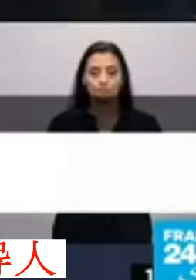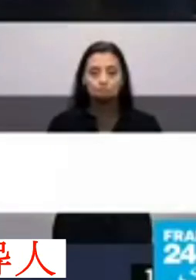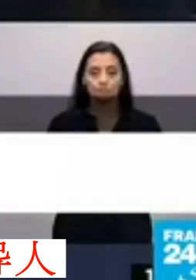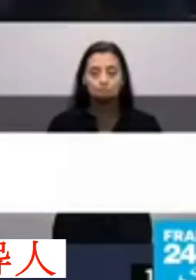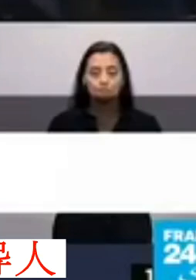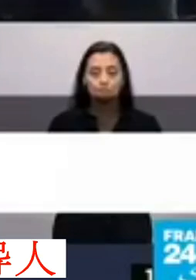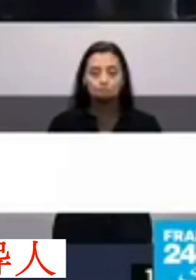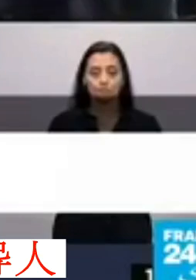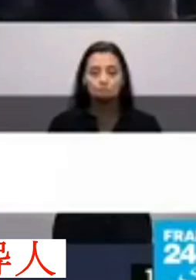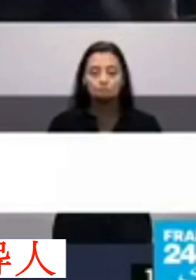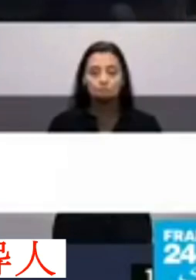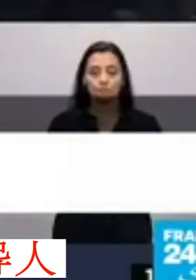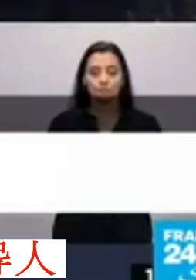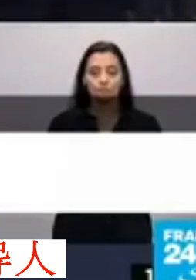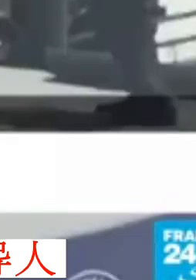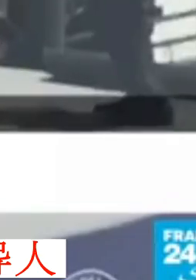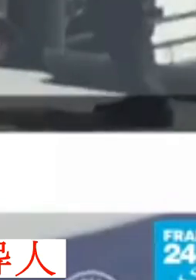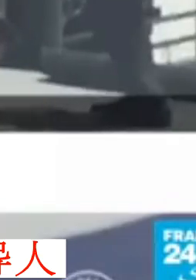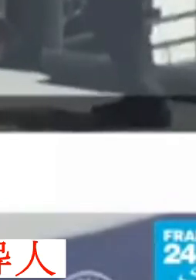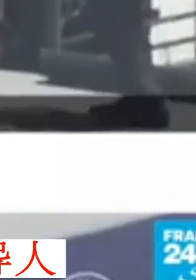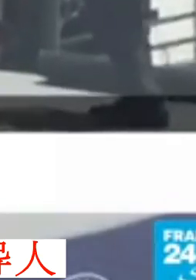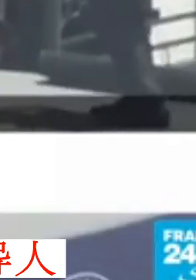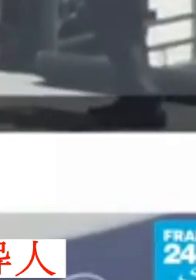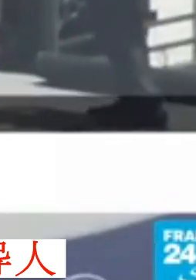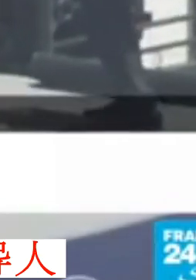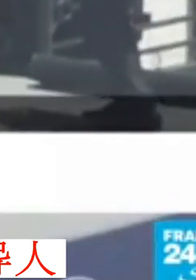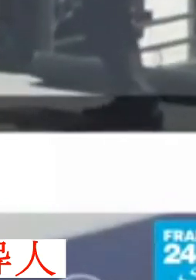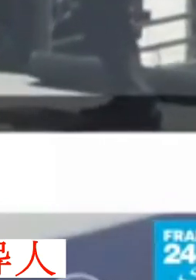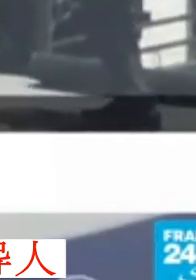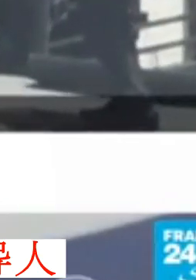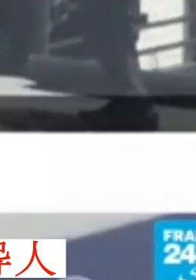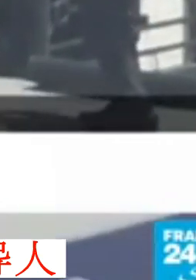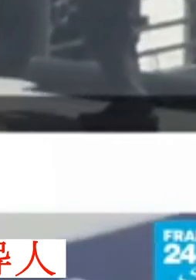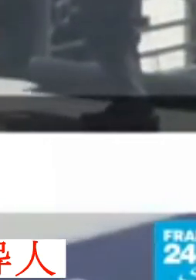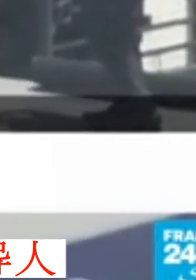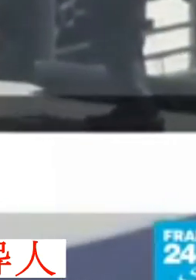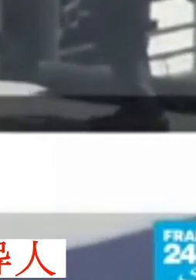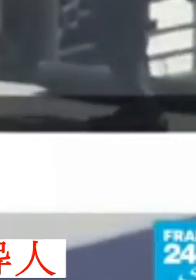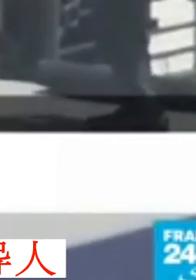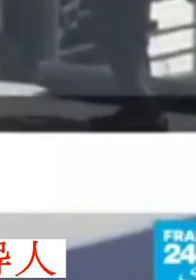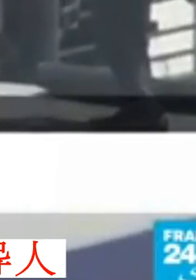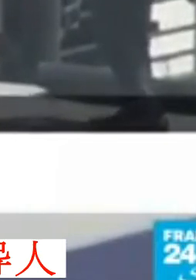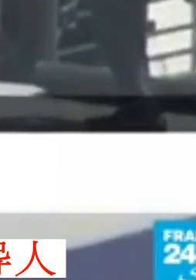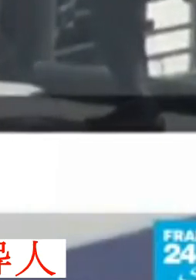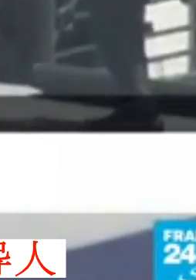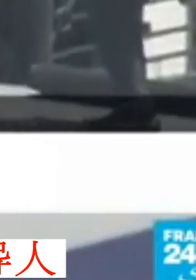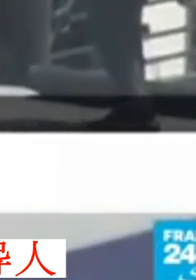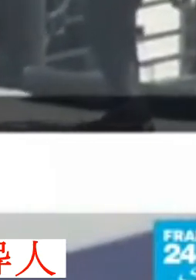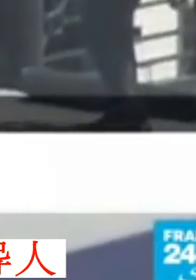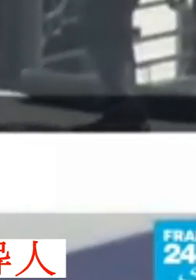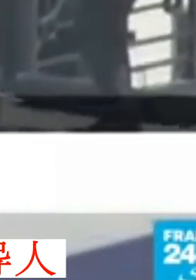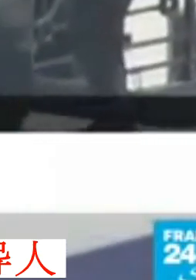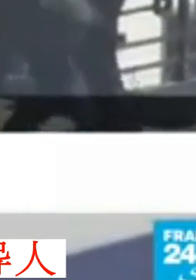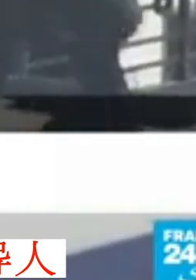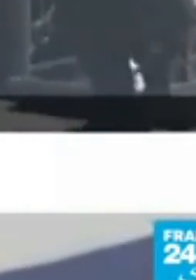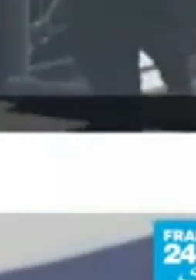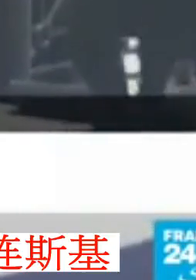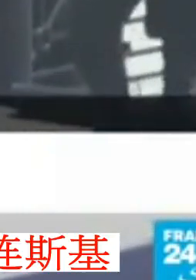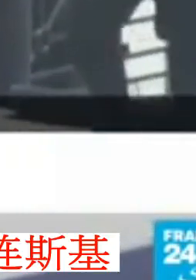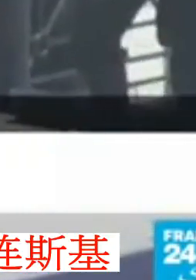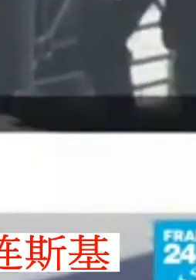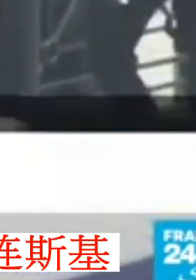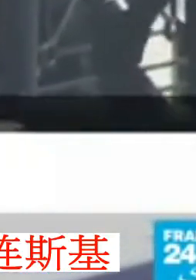Orban, le premier ministre hongrois, également des personnalités du parti d'extrême droite espagnol Vox,